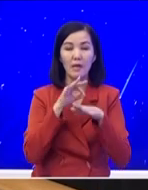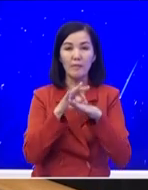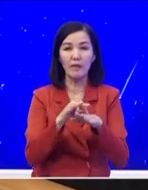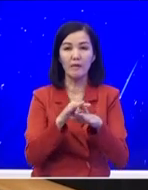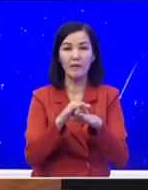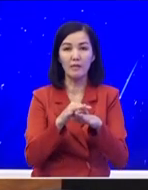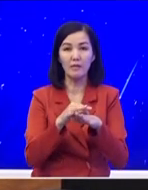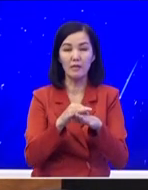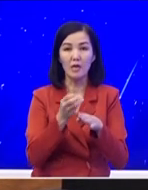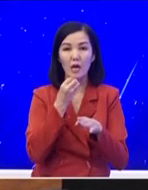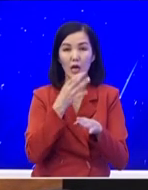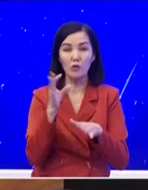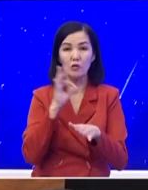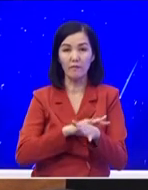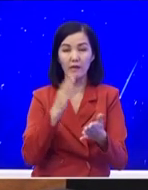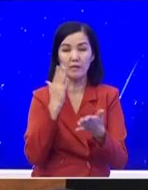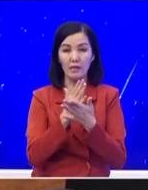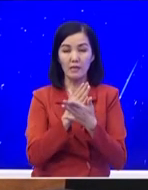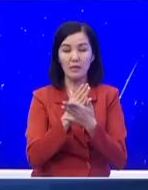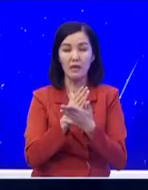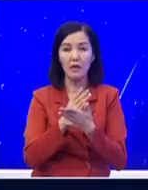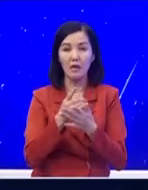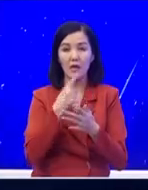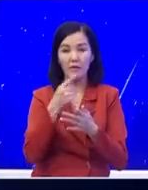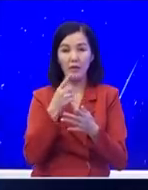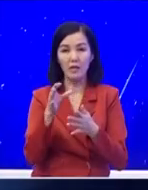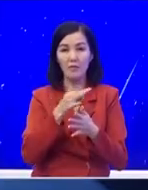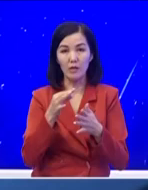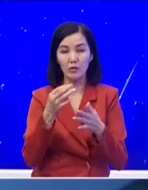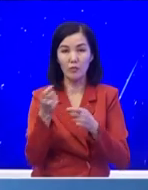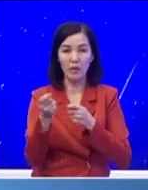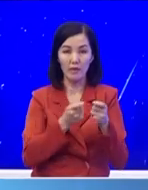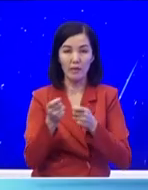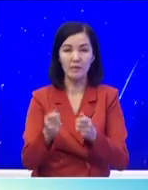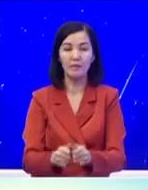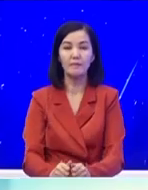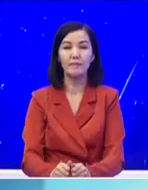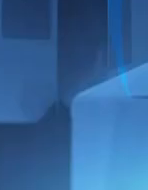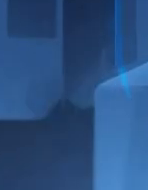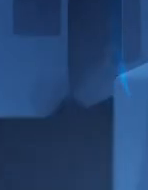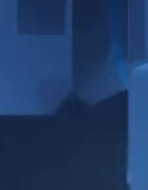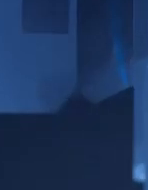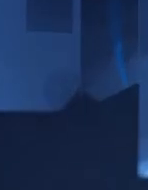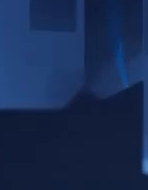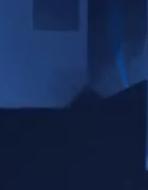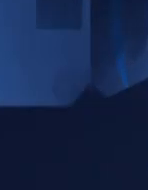мероприятие уже дало свой эффект, заявляет в областном акимате. Ануар Мангельдинов, Абзал Нусипов, телеканал